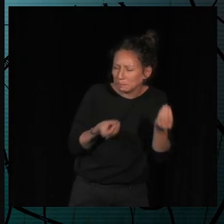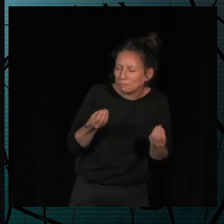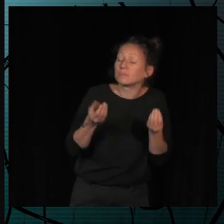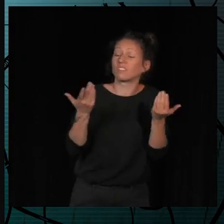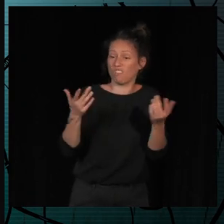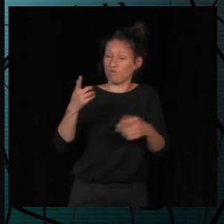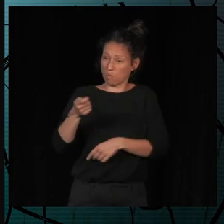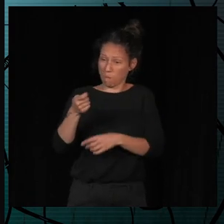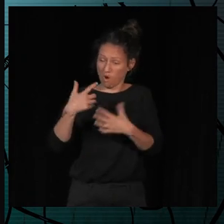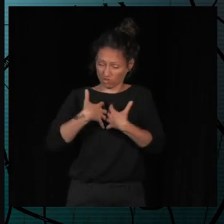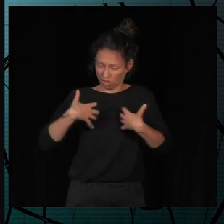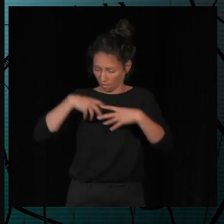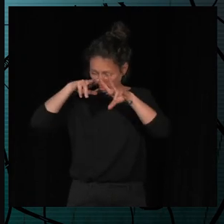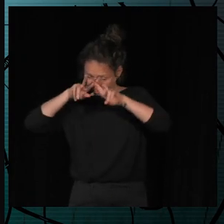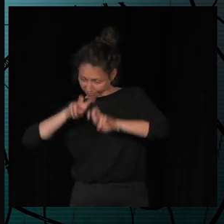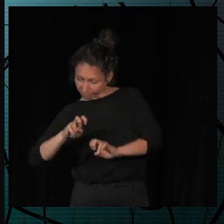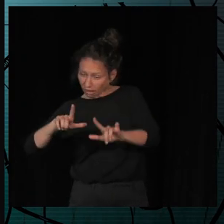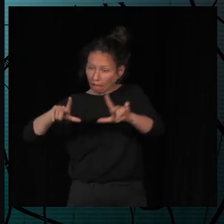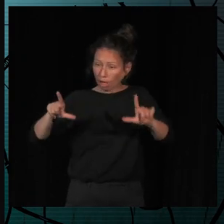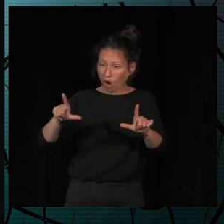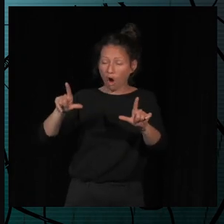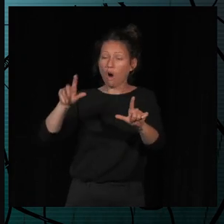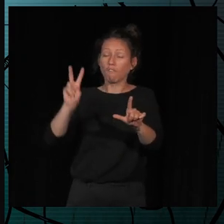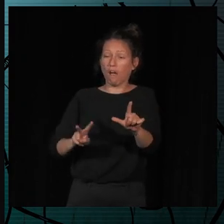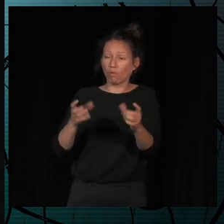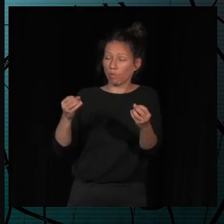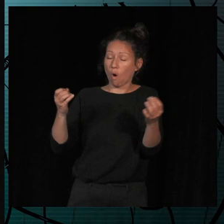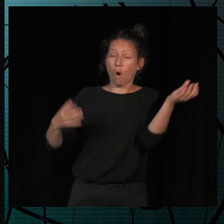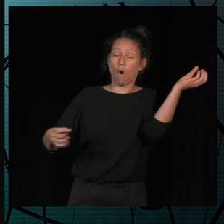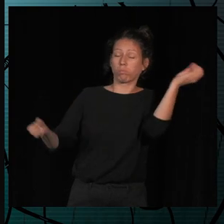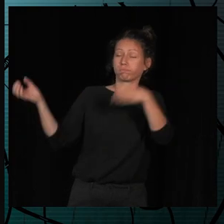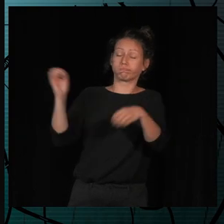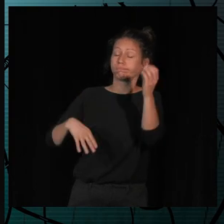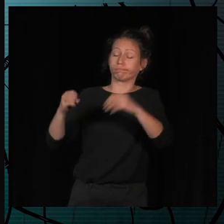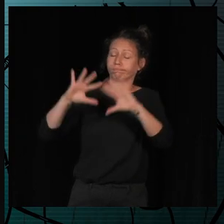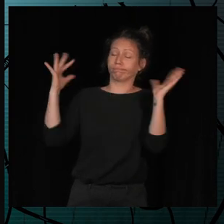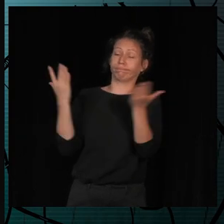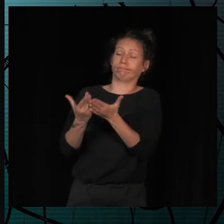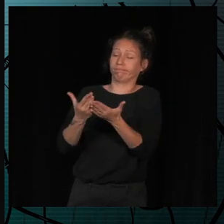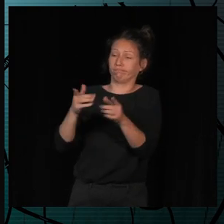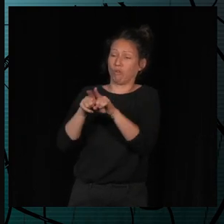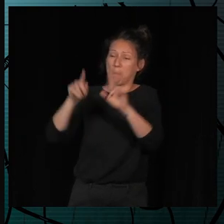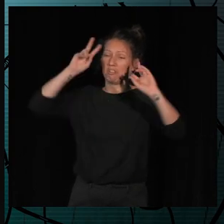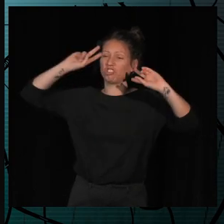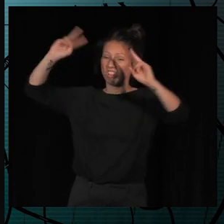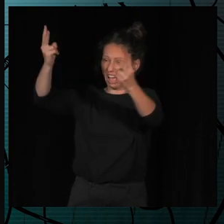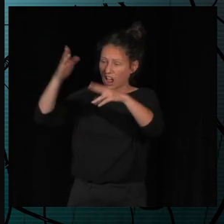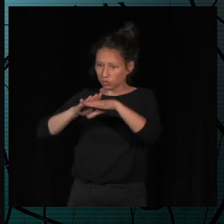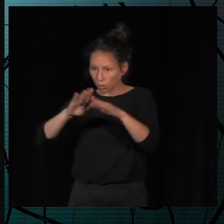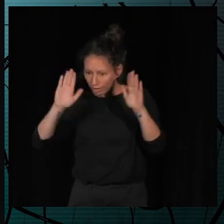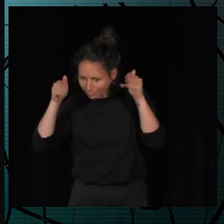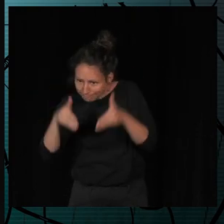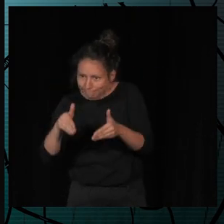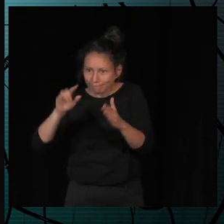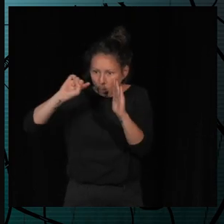est très flou qui un peu Fourtout mais qui maintenant bah malheureusement fait partie aussi des papiers scientifiques en tout cas le grand public s'est